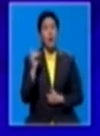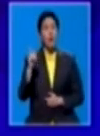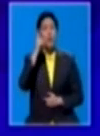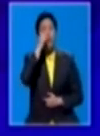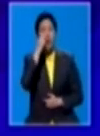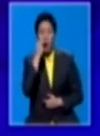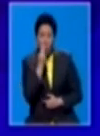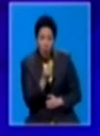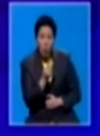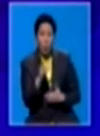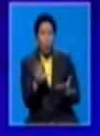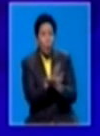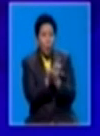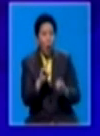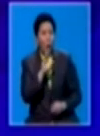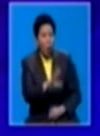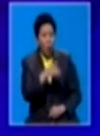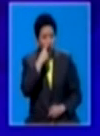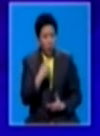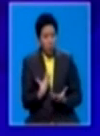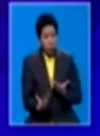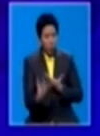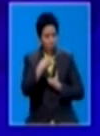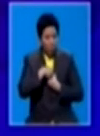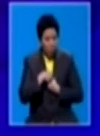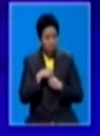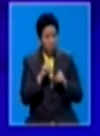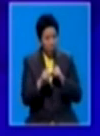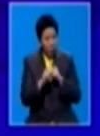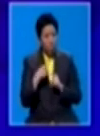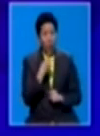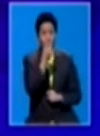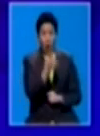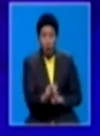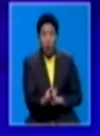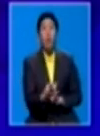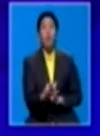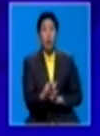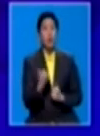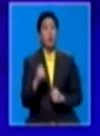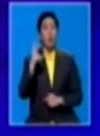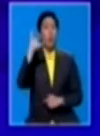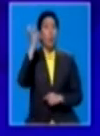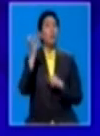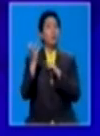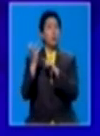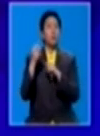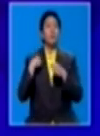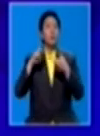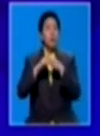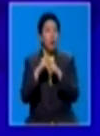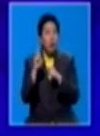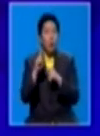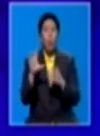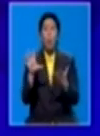อกลักษณ์วัฒนธรรมที่ดีงามของคนไทยได้เป็นอย่างดีนะครับปัจจุบันนั้นทุกประเทศในโลกเผชิญกับกระแสคลื่นแห่งวัฒนธร